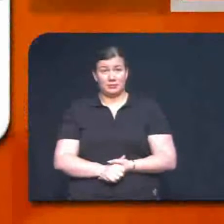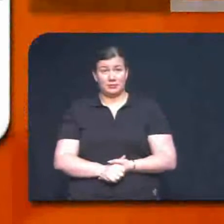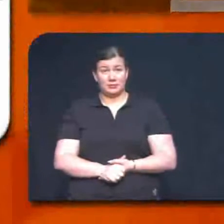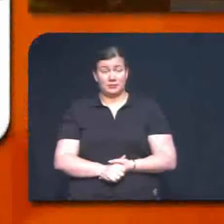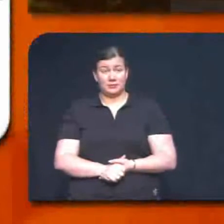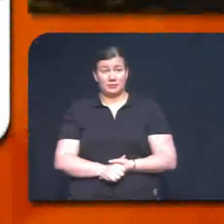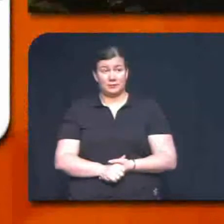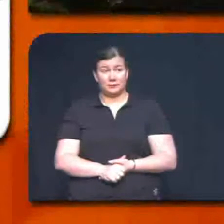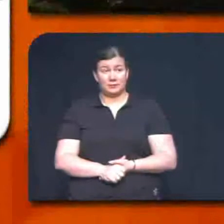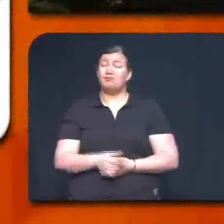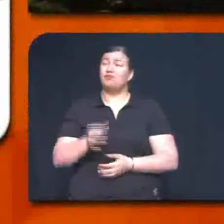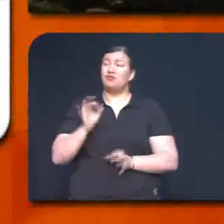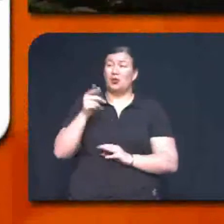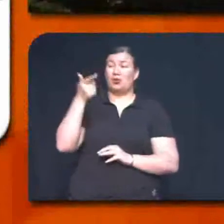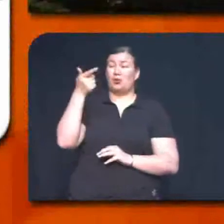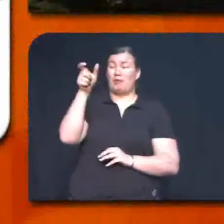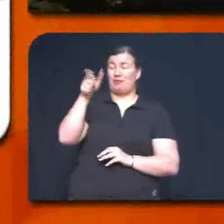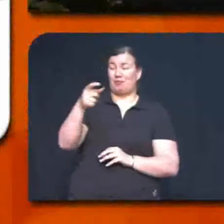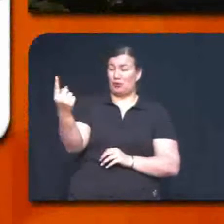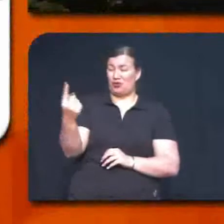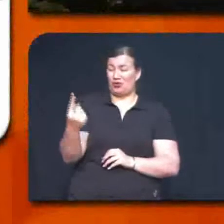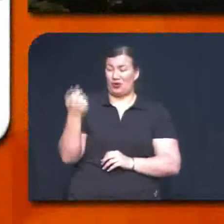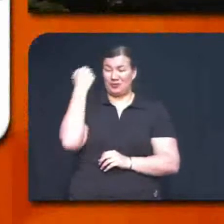und da kommt eine angerannt